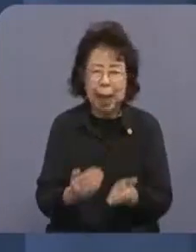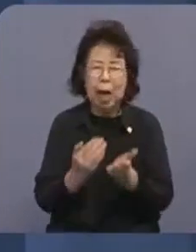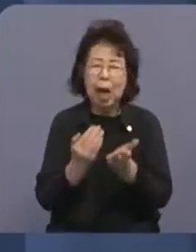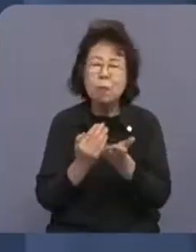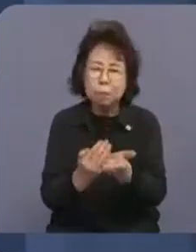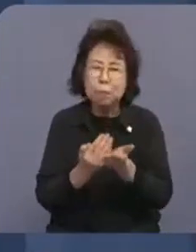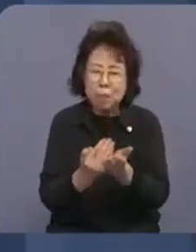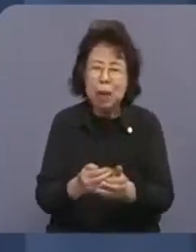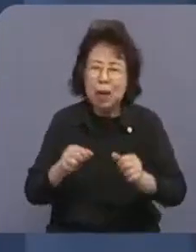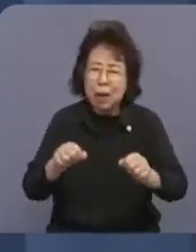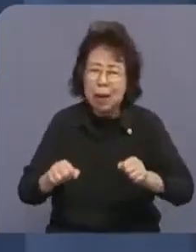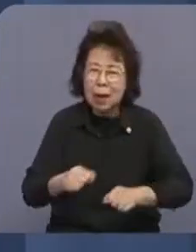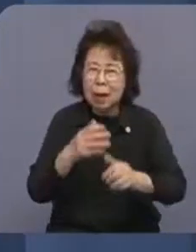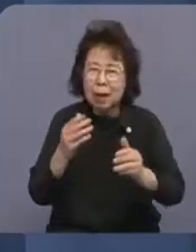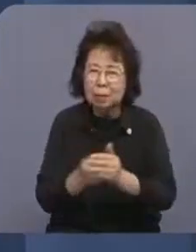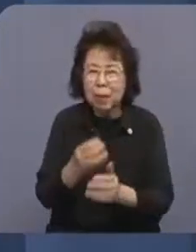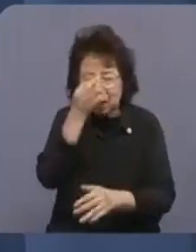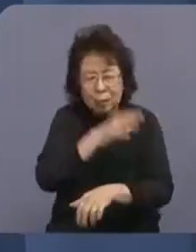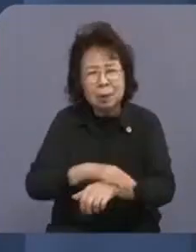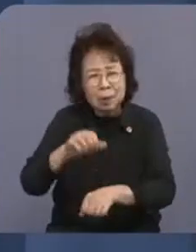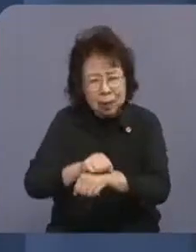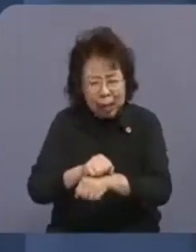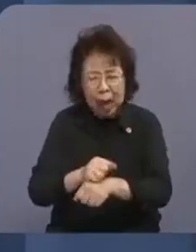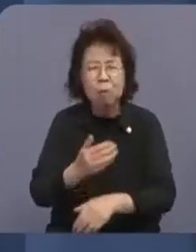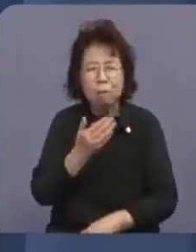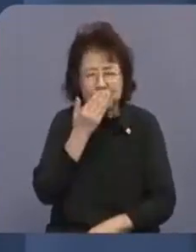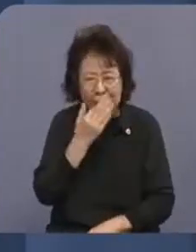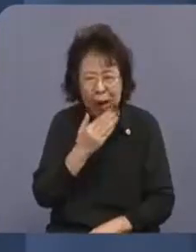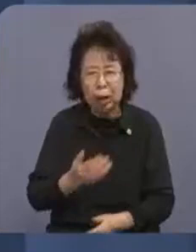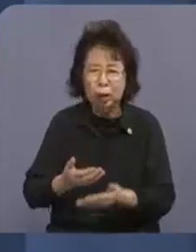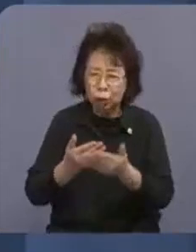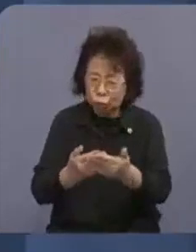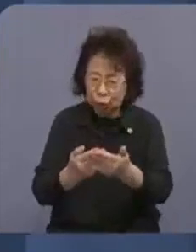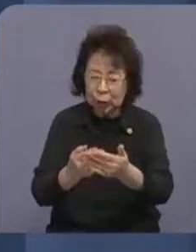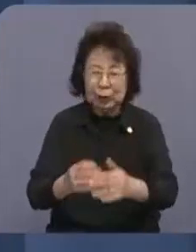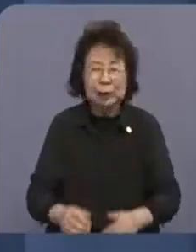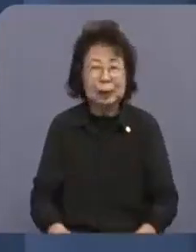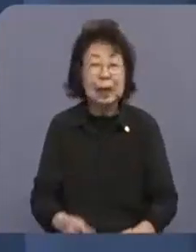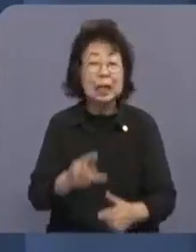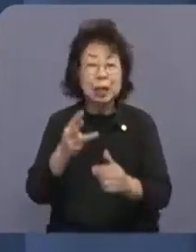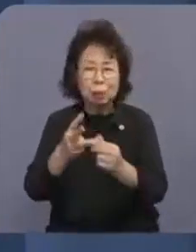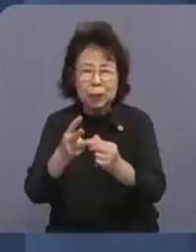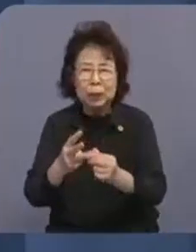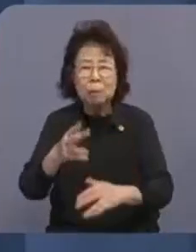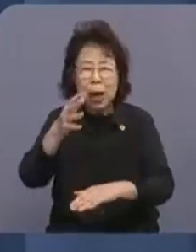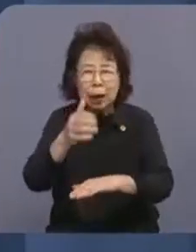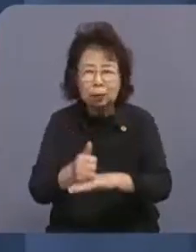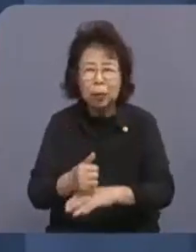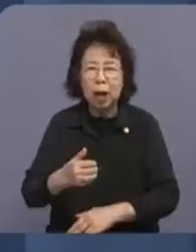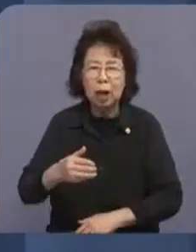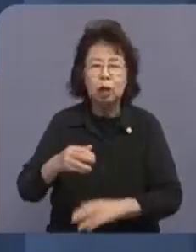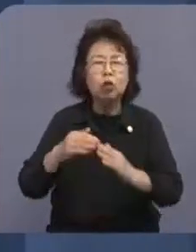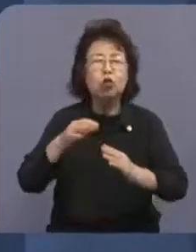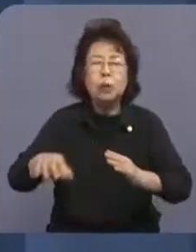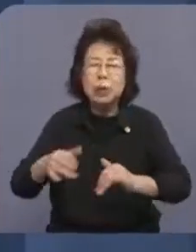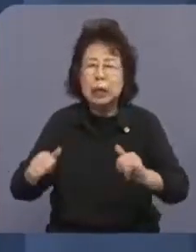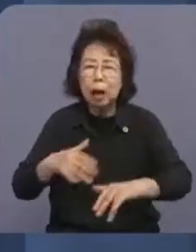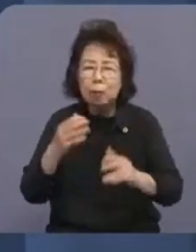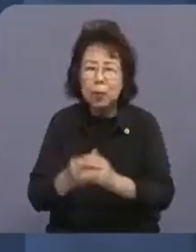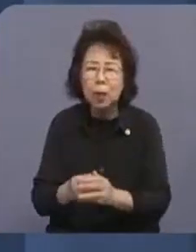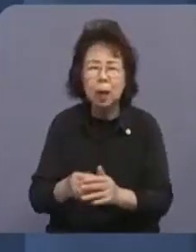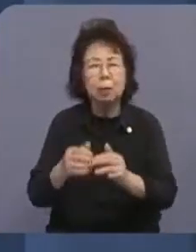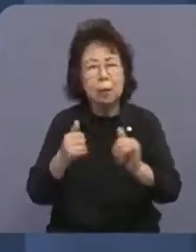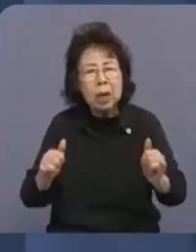마리나 기능으로서의 충실과 마리나 기능을 강화했다는 거와 마지막으로는 어 주변의